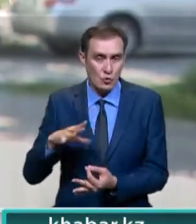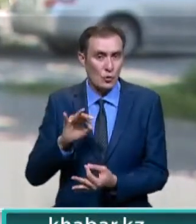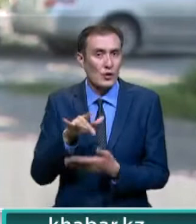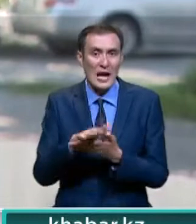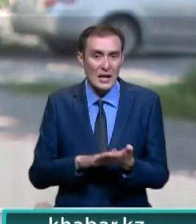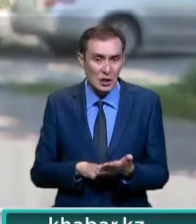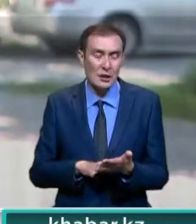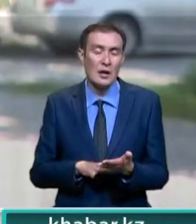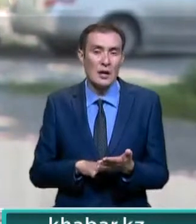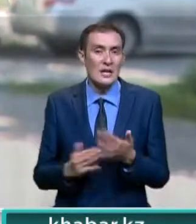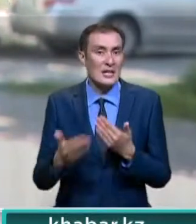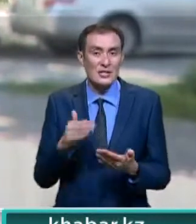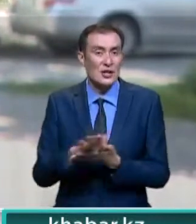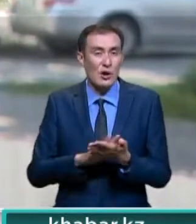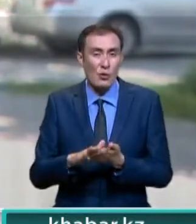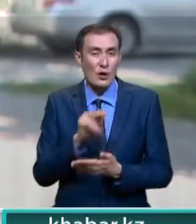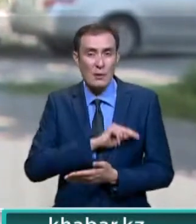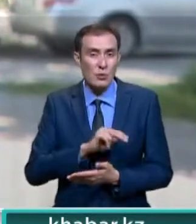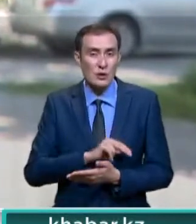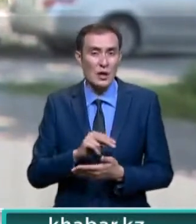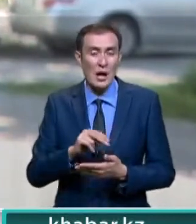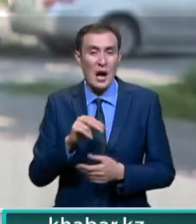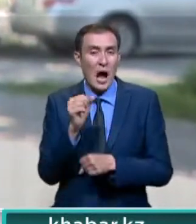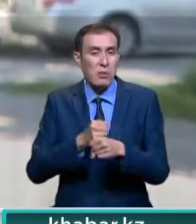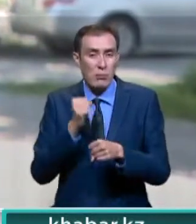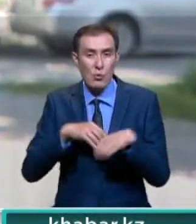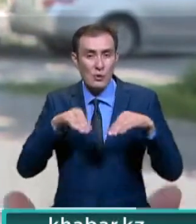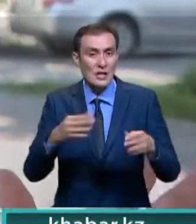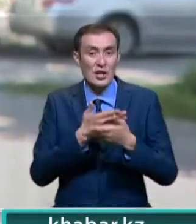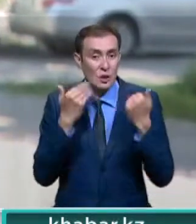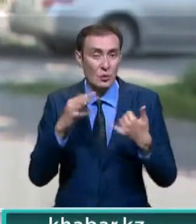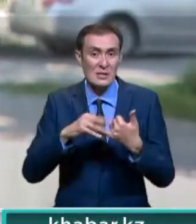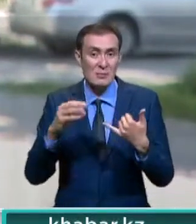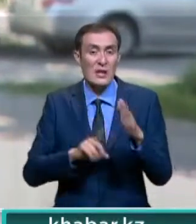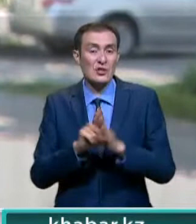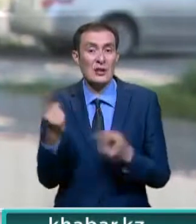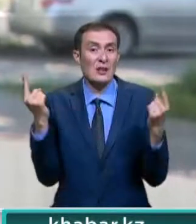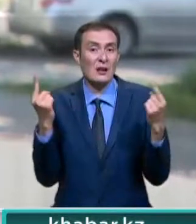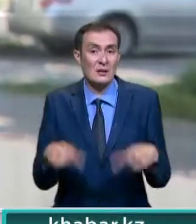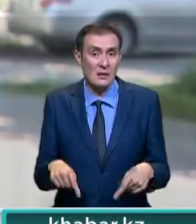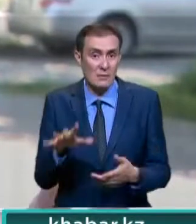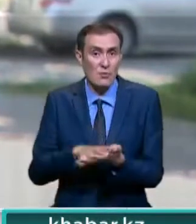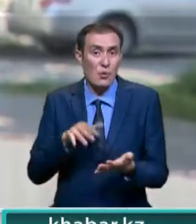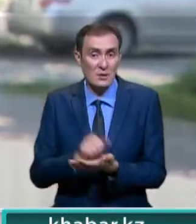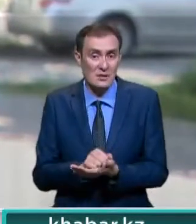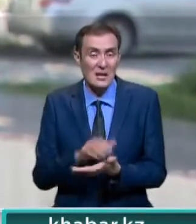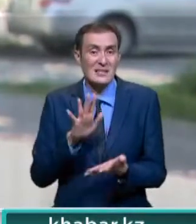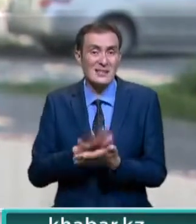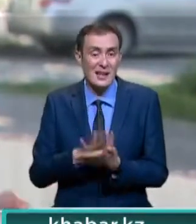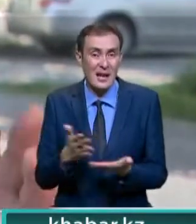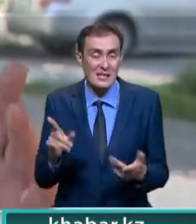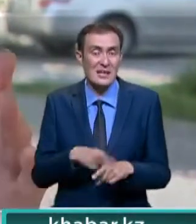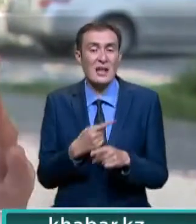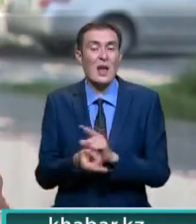уже, если не происходит никакой обработки, то земля деградирует, засоряется